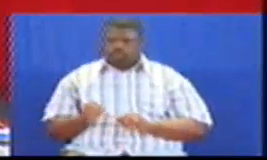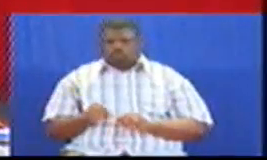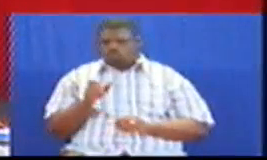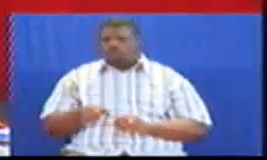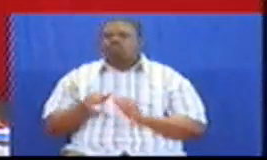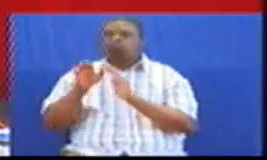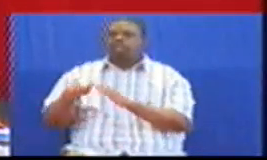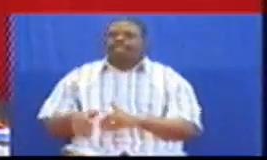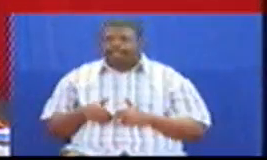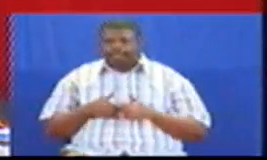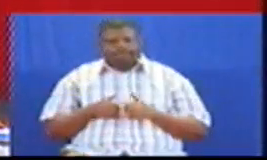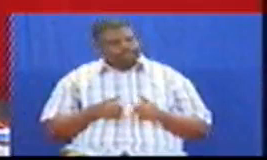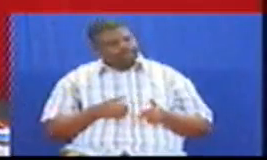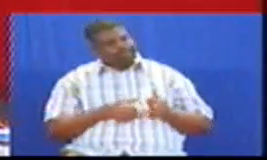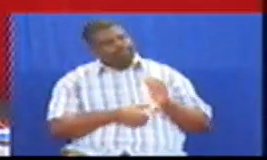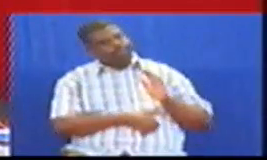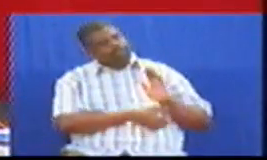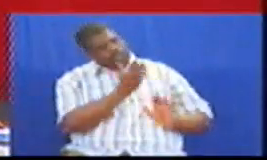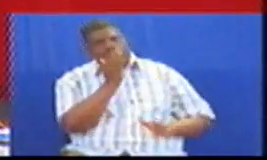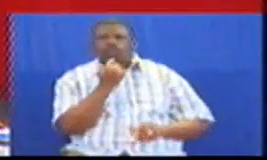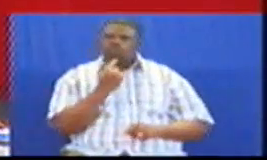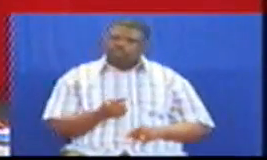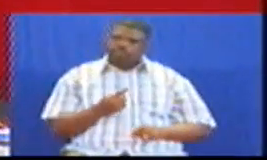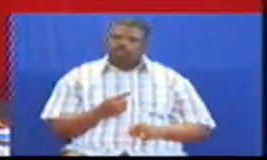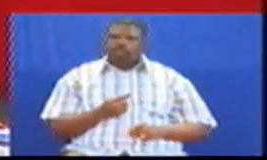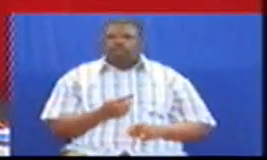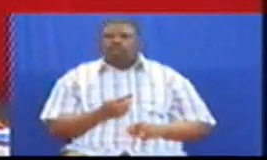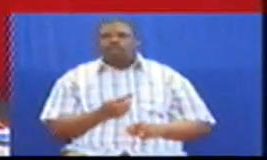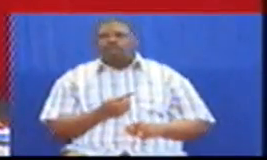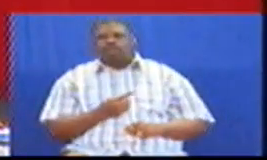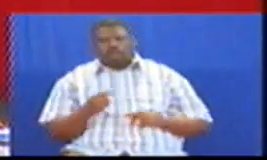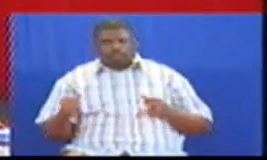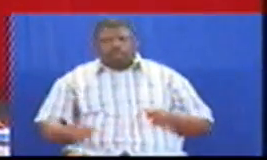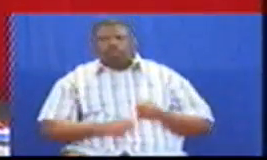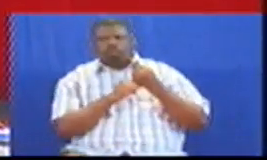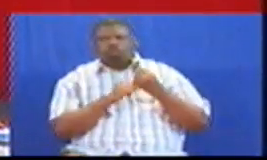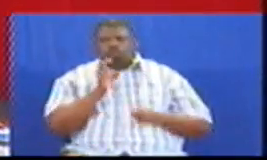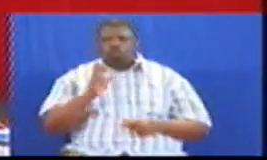wabunge. Lakini nianze kwa kusema hoja kwa 100%.